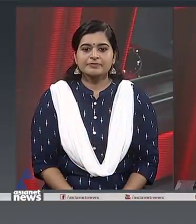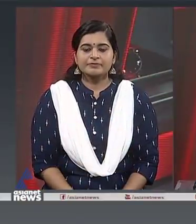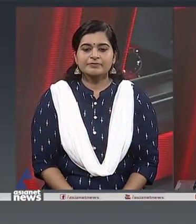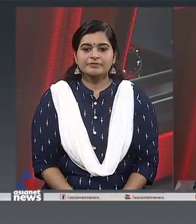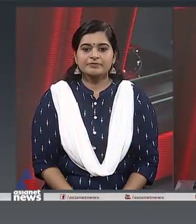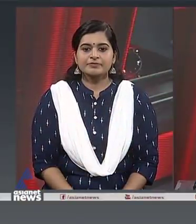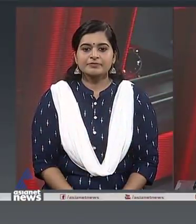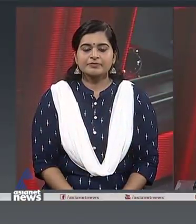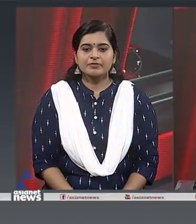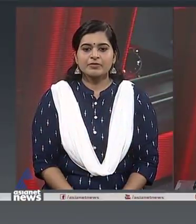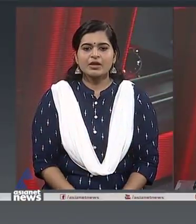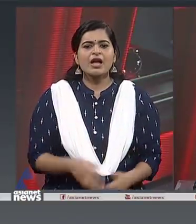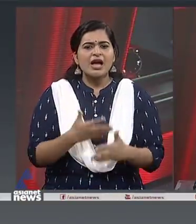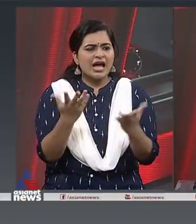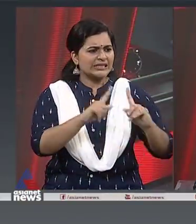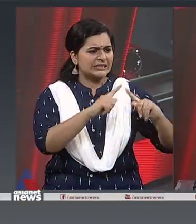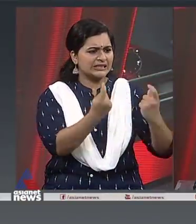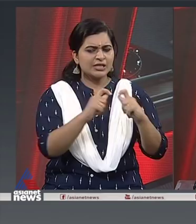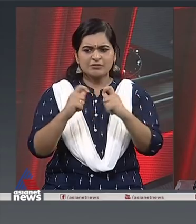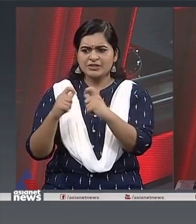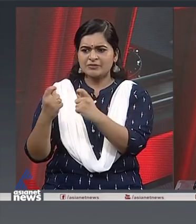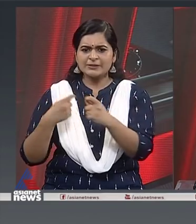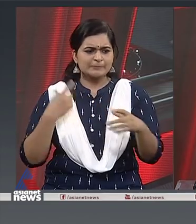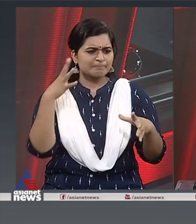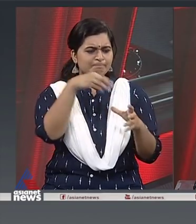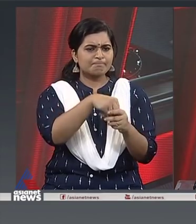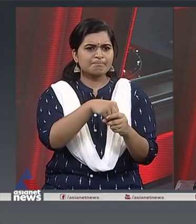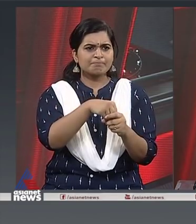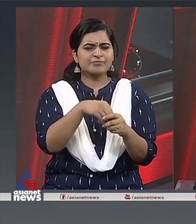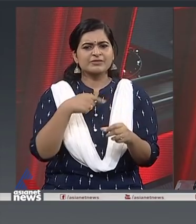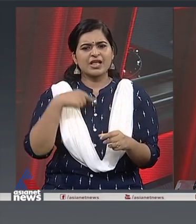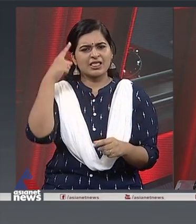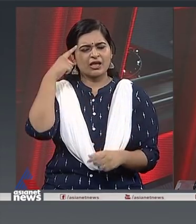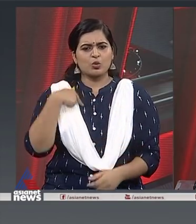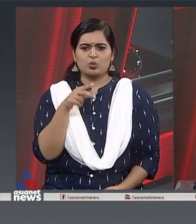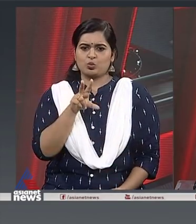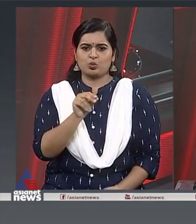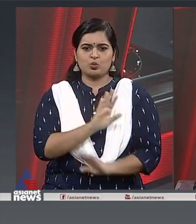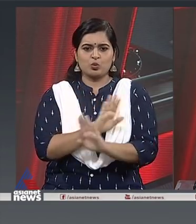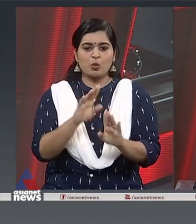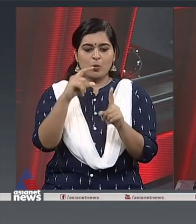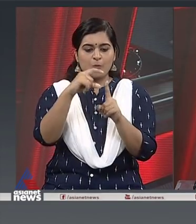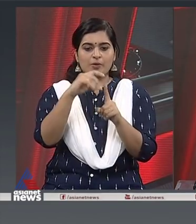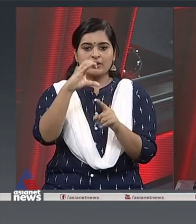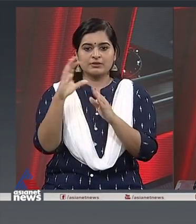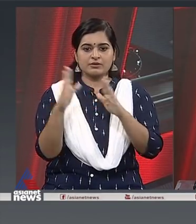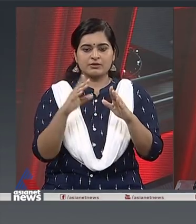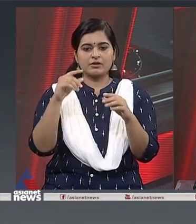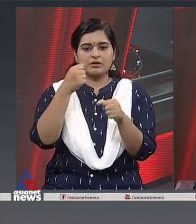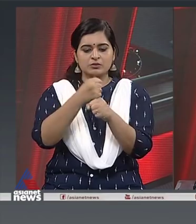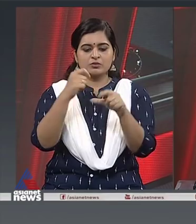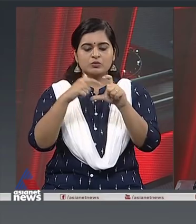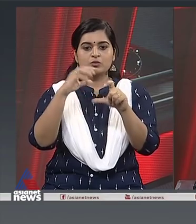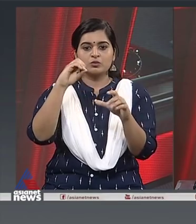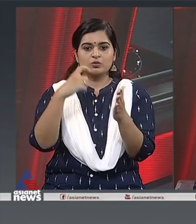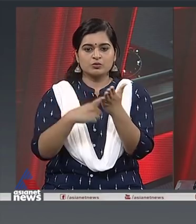ഒരു മുന്നണിയുടെയും ഭാഗമാകണമെന്ന് തീരുമാനിച്ചിട്ടില്ല എന്ന് PC ജോർജ്. NDAയുമായി ആവശ്യം വന്നാൽ ചർച്ച നടത്തി മാർച്ച് 3 തീരുമാനം